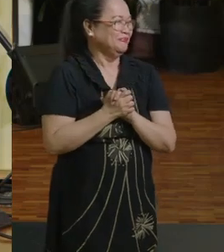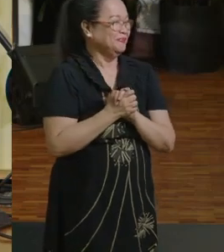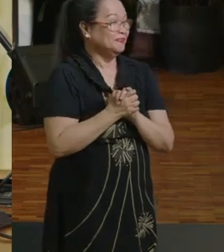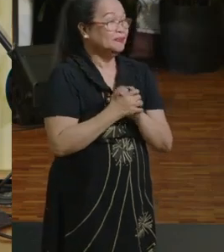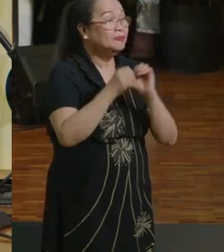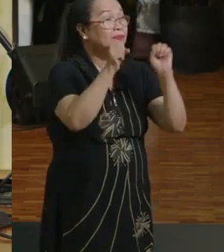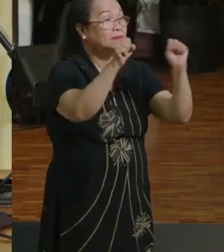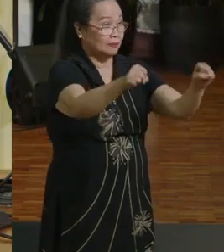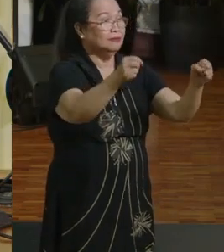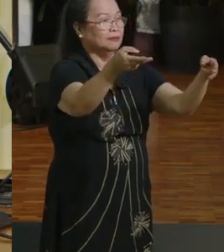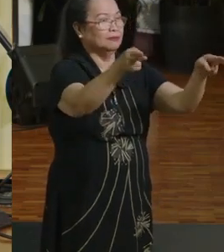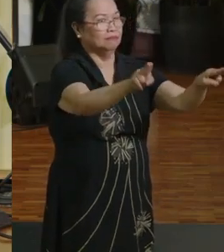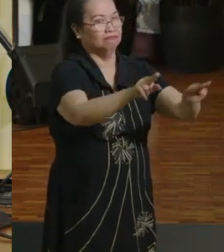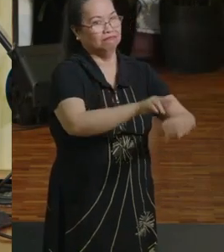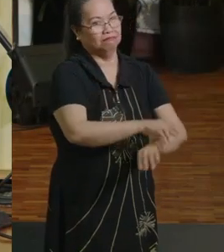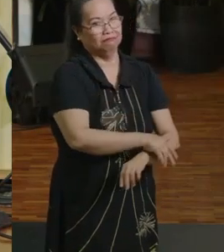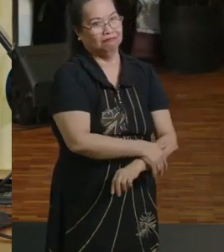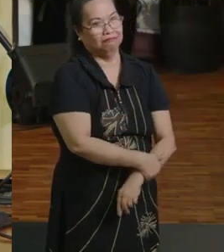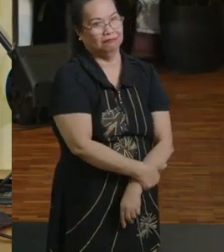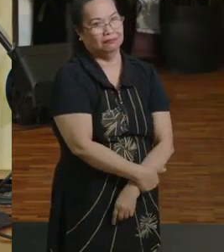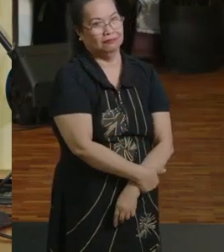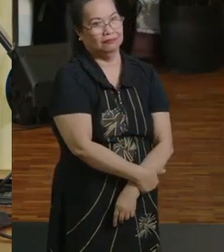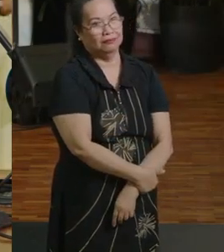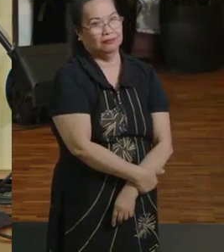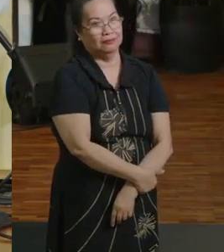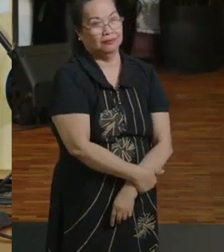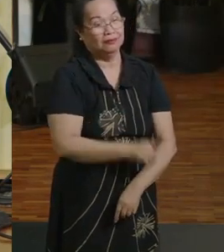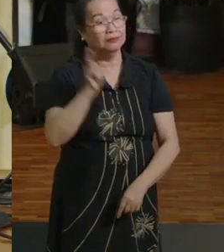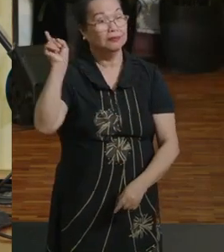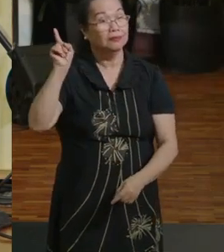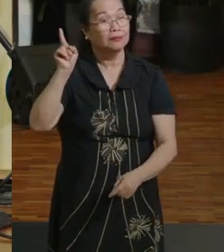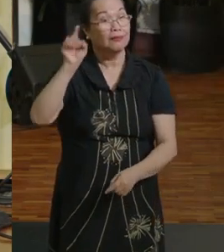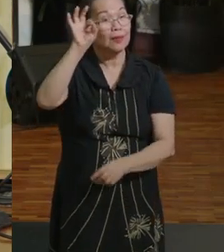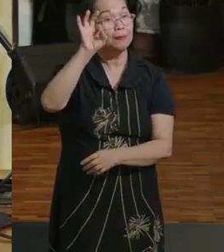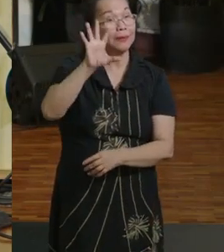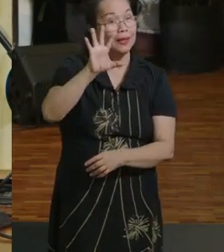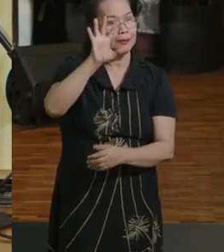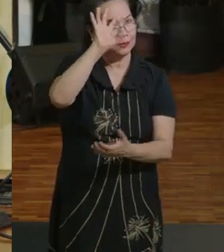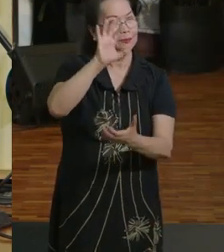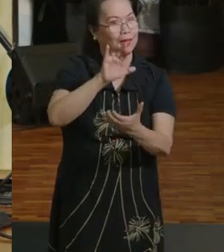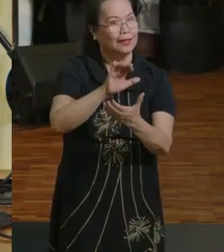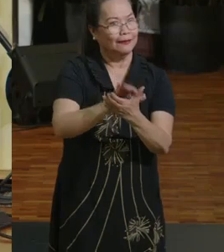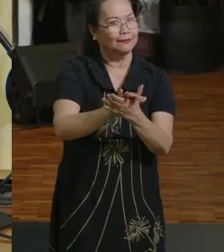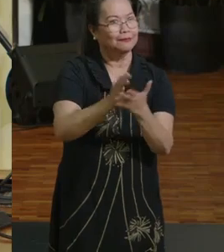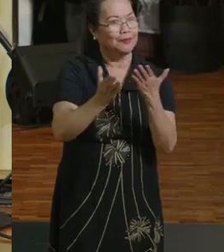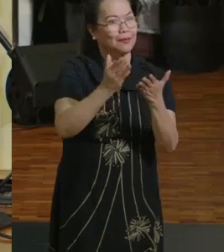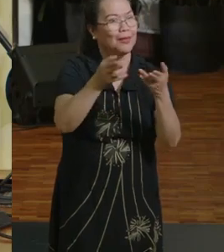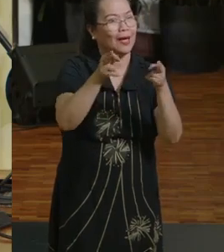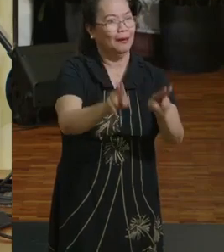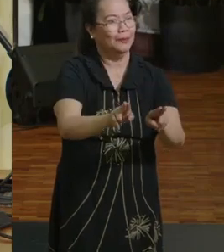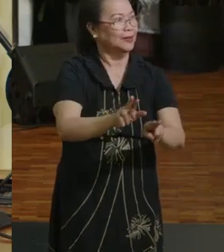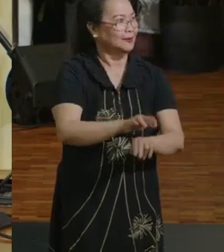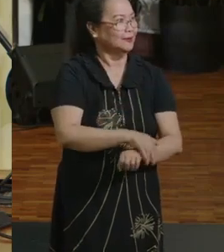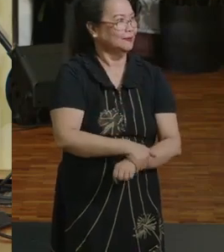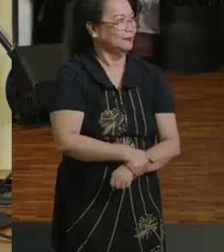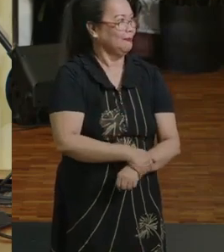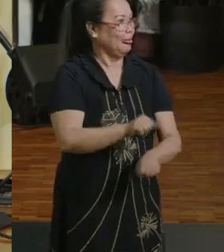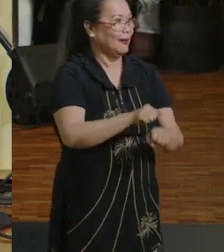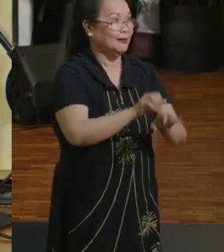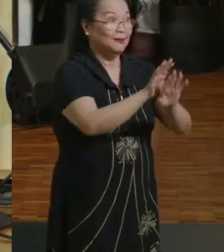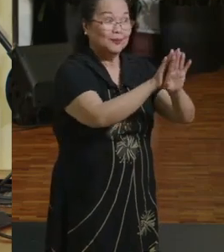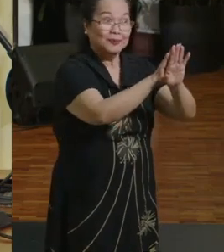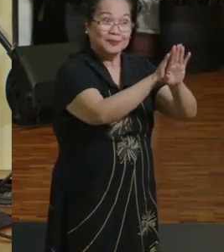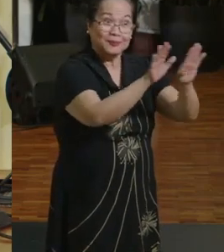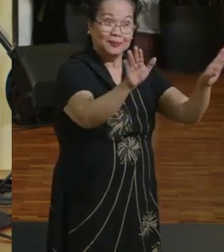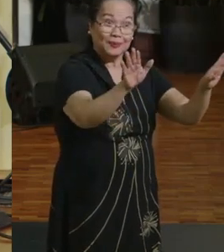Pwede pong mangyari yun. Ako naniniwala ako na baka nangyari yun. So wag natin